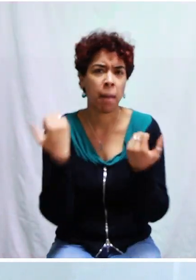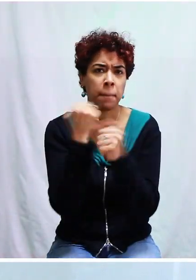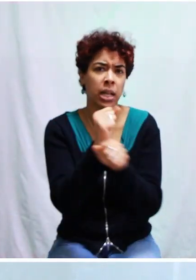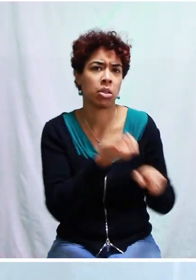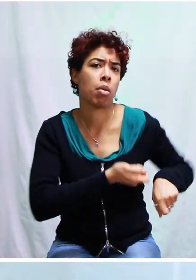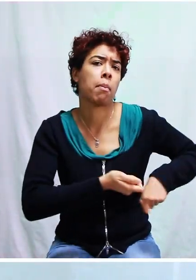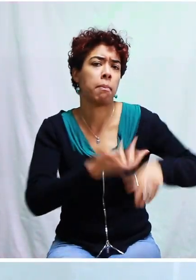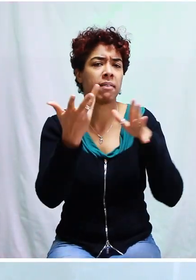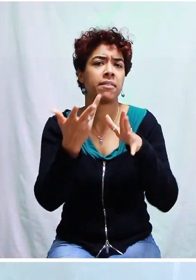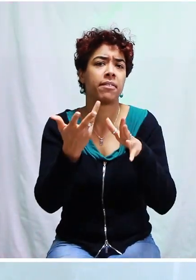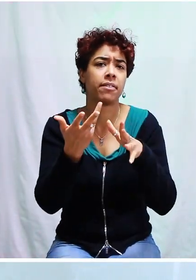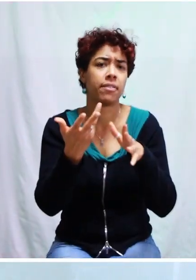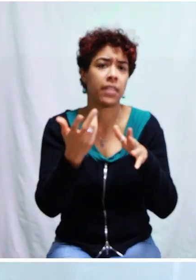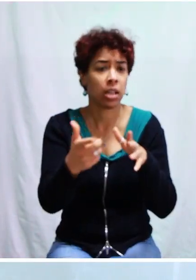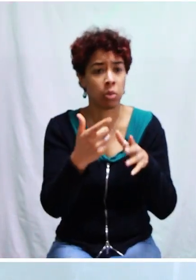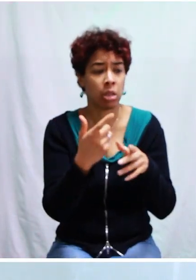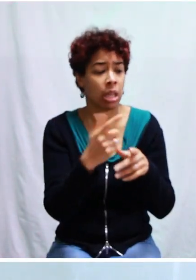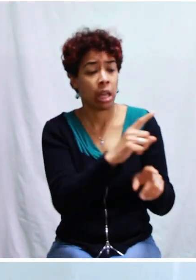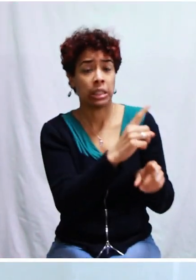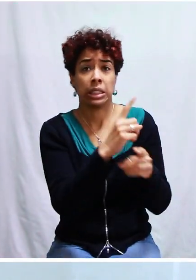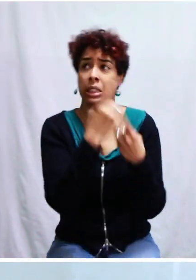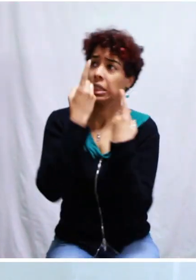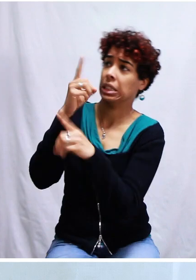le mettre en prison sans même qu'il puisse se défendre.